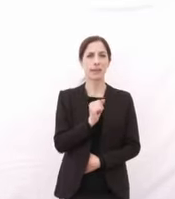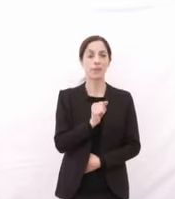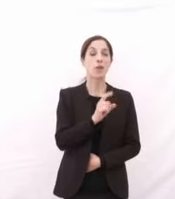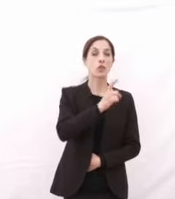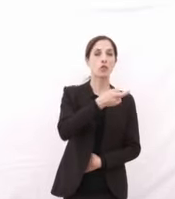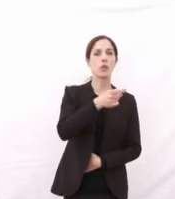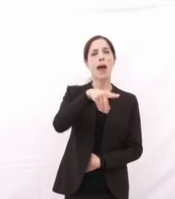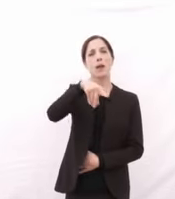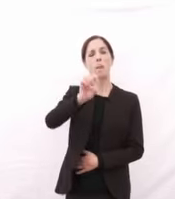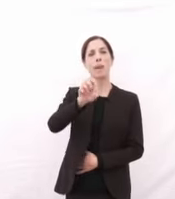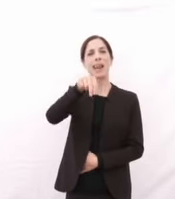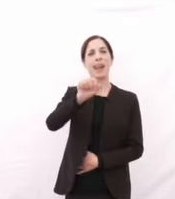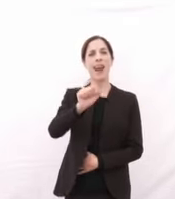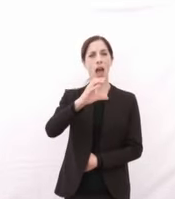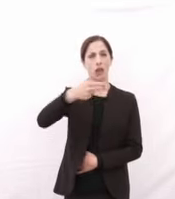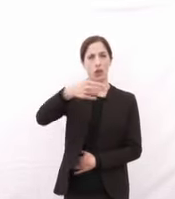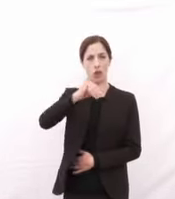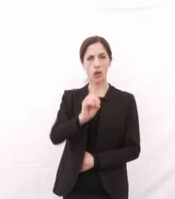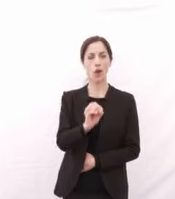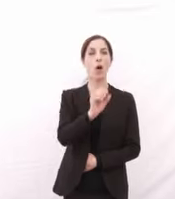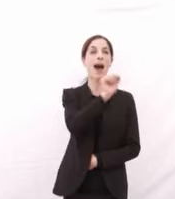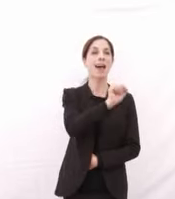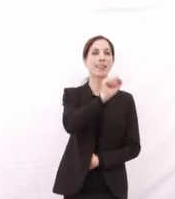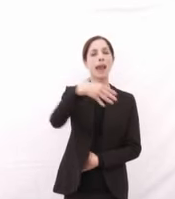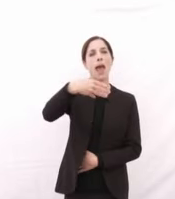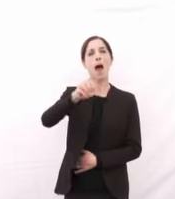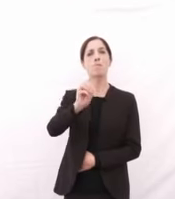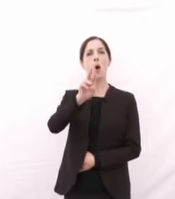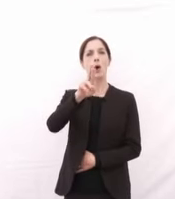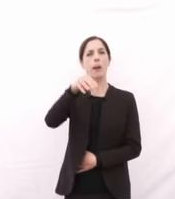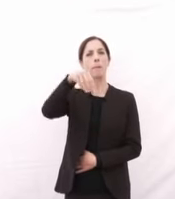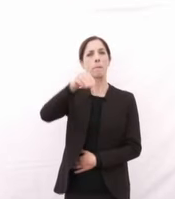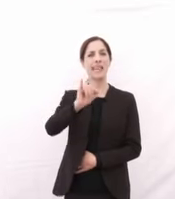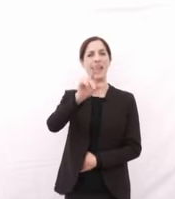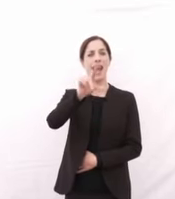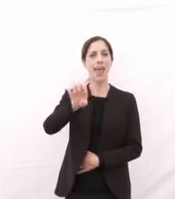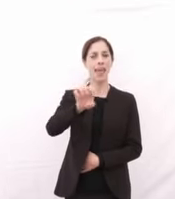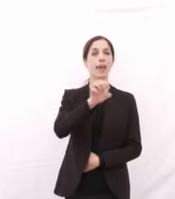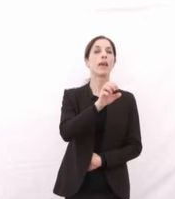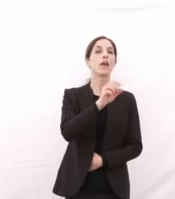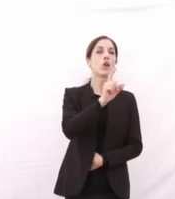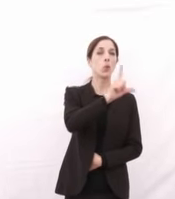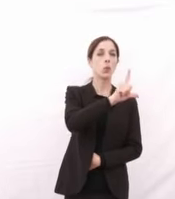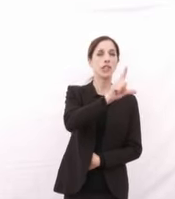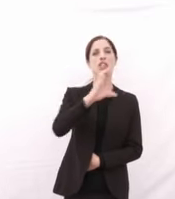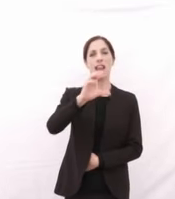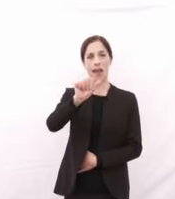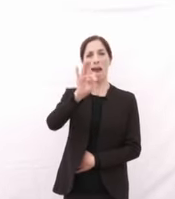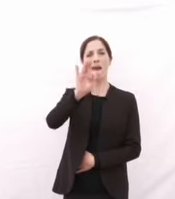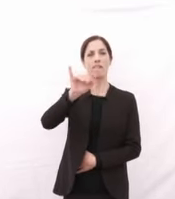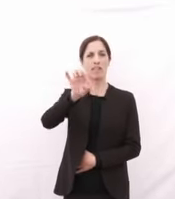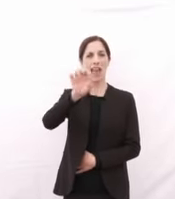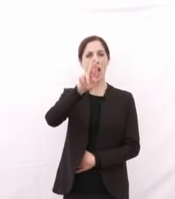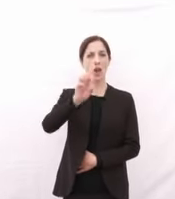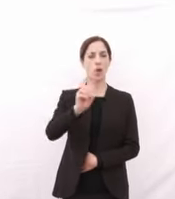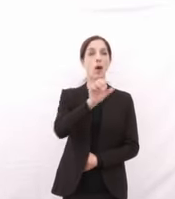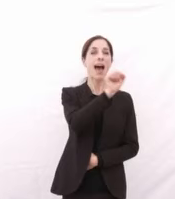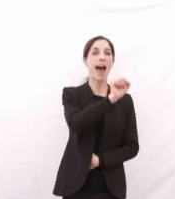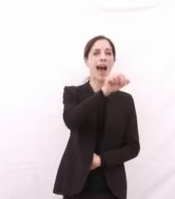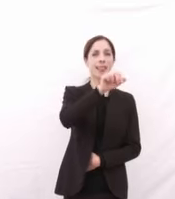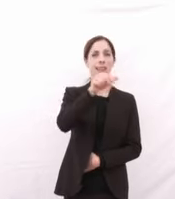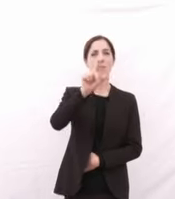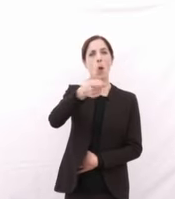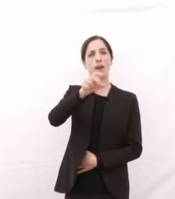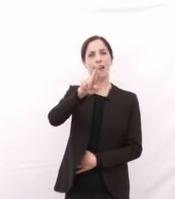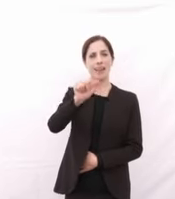Giuliano Pennacchio. Andrea Mormile. Luigi Caffiero. Antimo